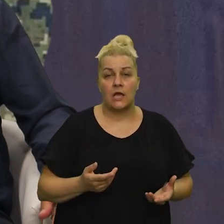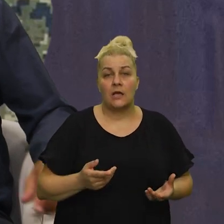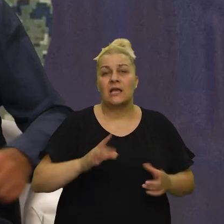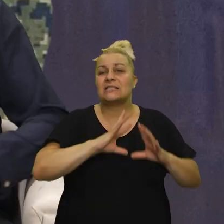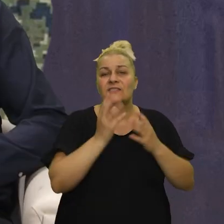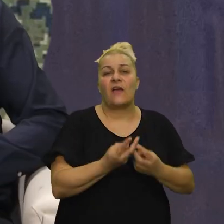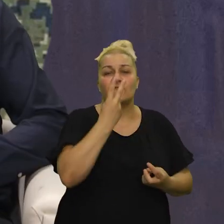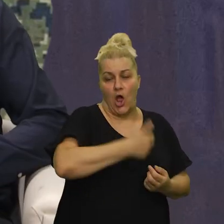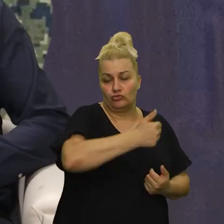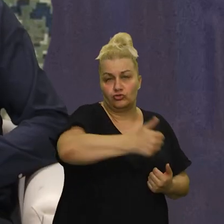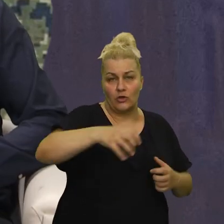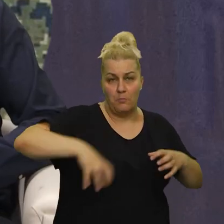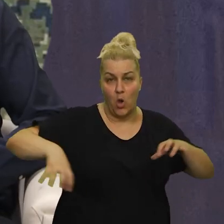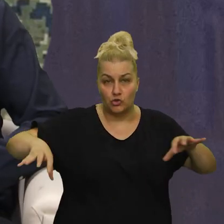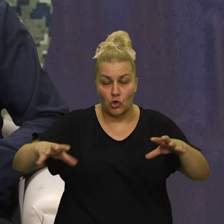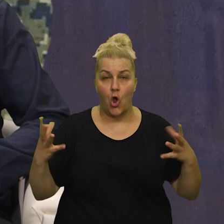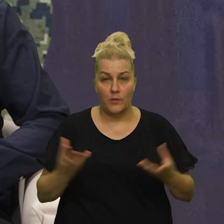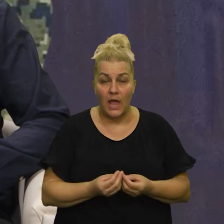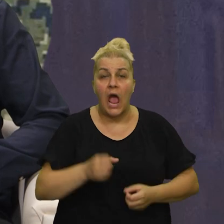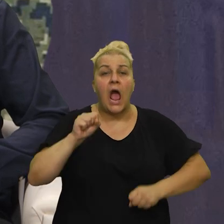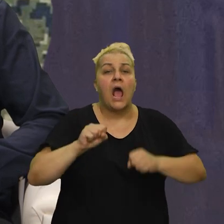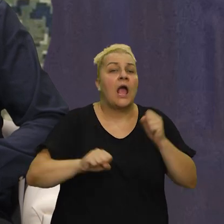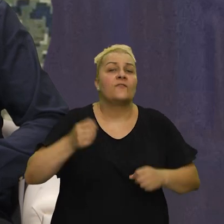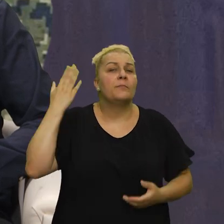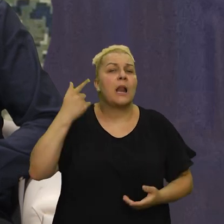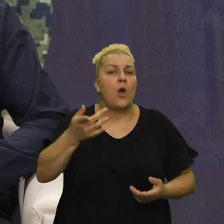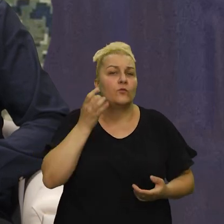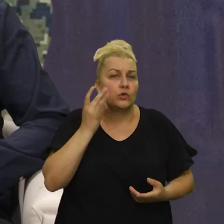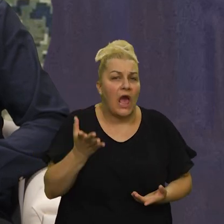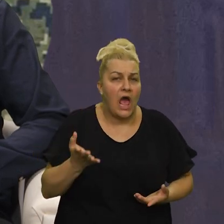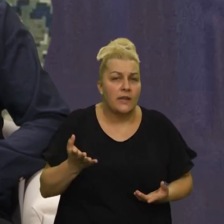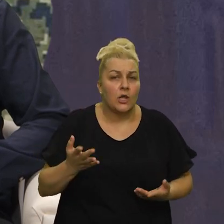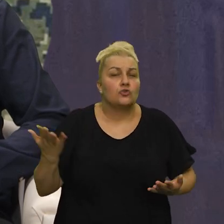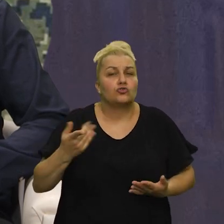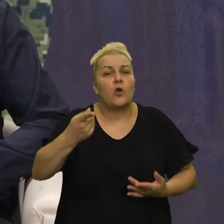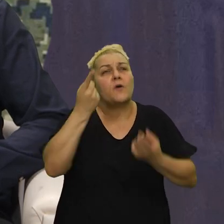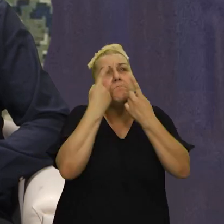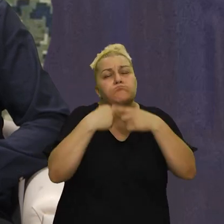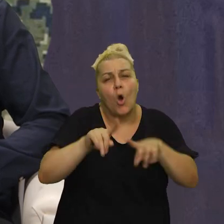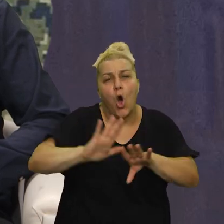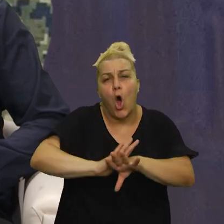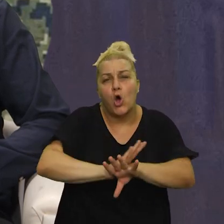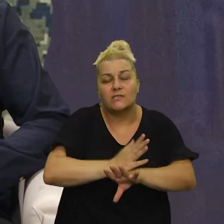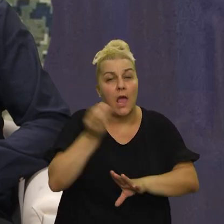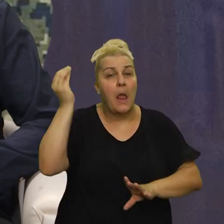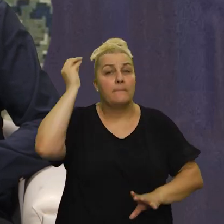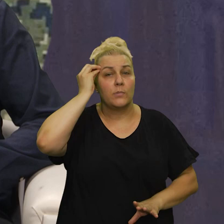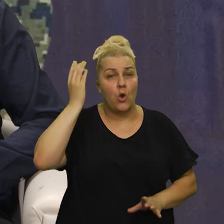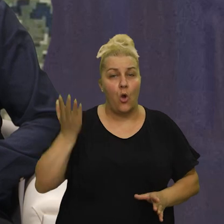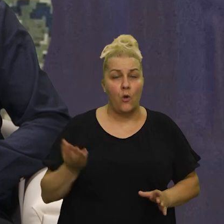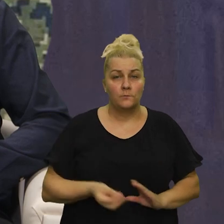sve eminentnija do eminentnije postrojbe. Kakvi su bili ti dani? Šta vam se posebno urezalo u